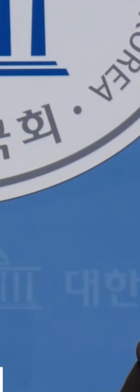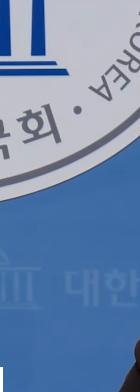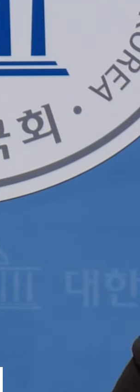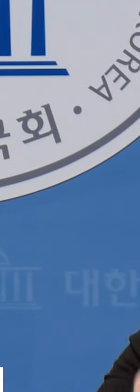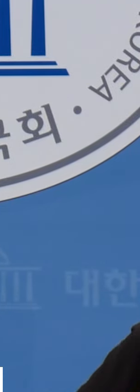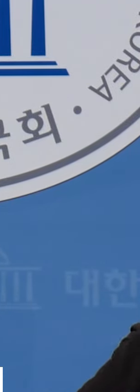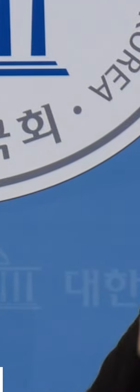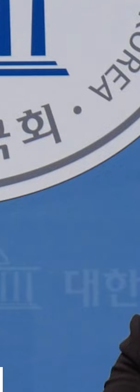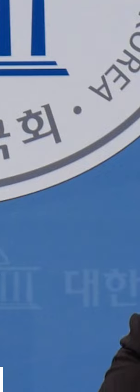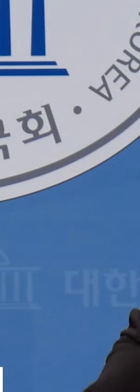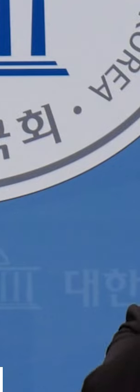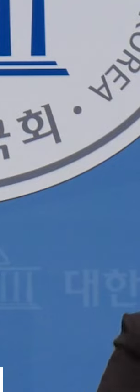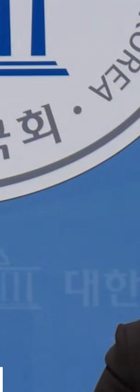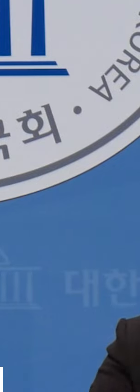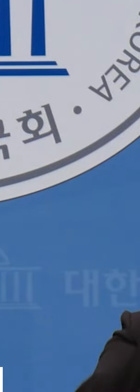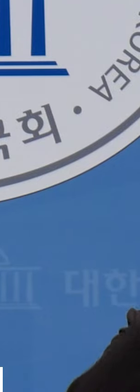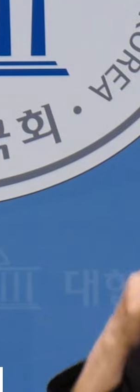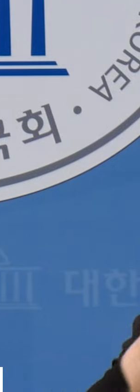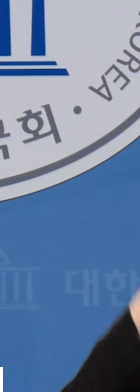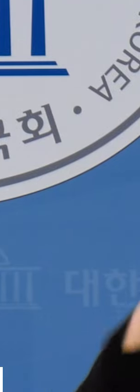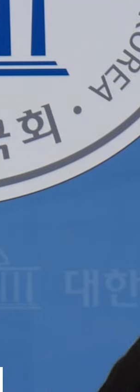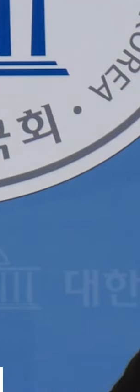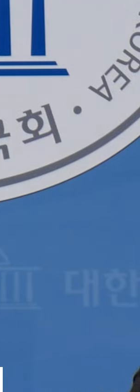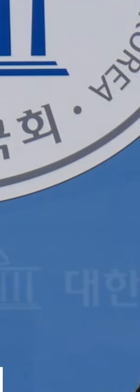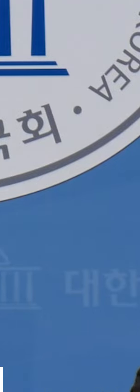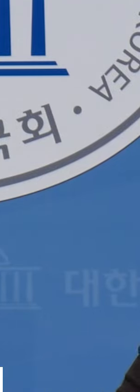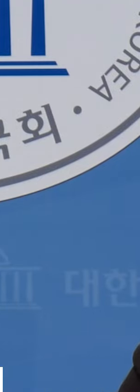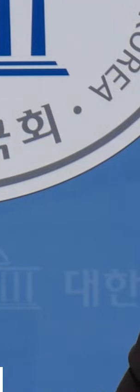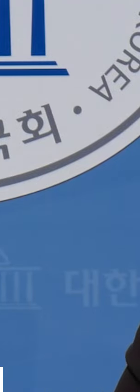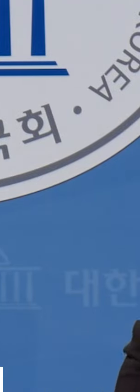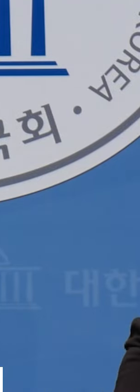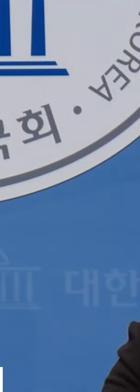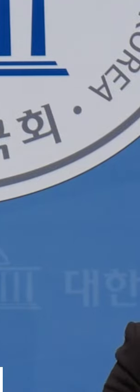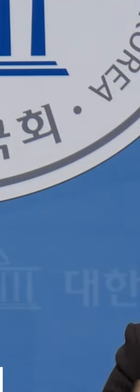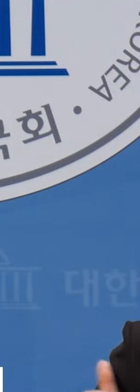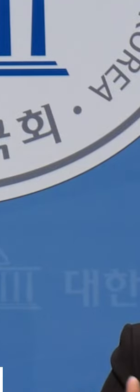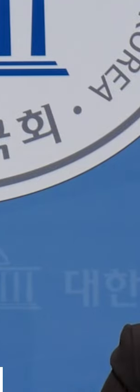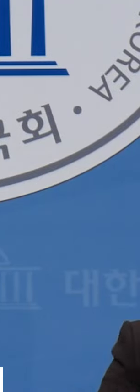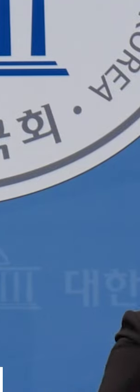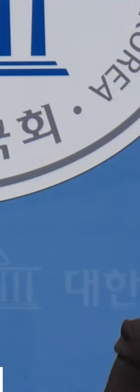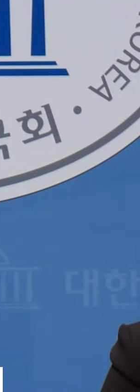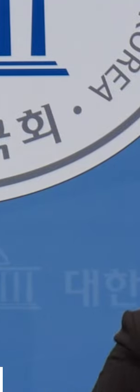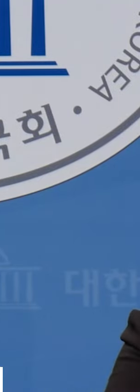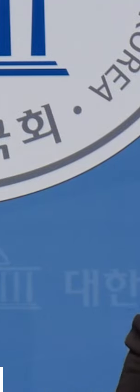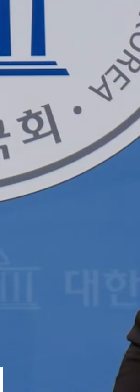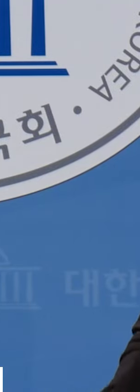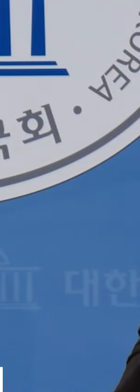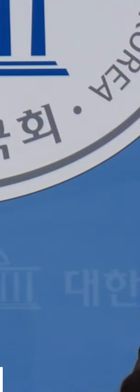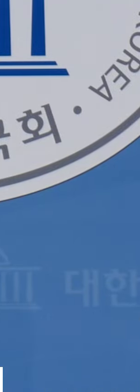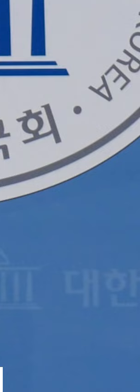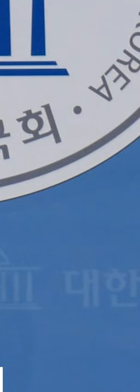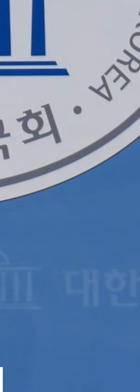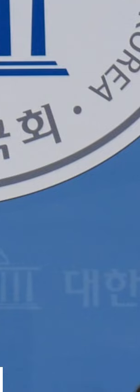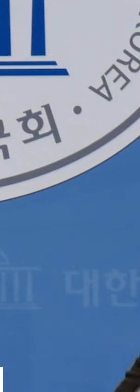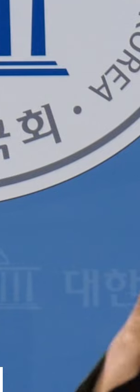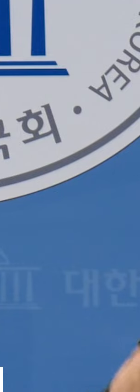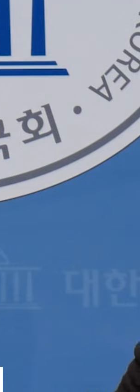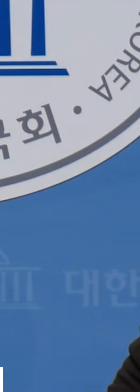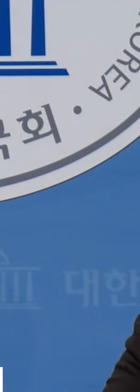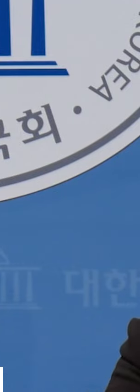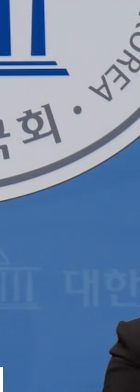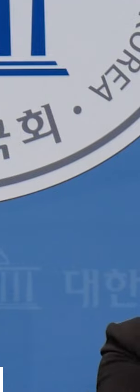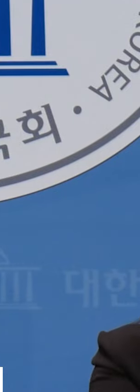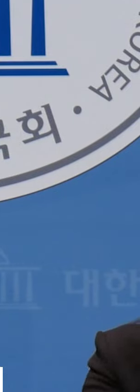보십시오. 지도자의 잘못된 역사관이 지속된다면 우리 아이들이 왜곡된 역사를 배우고